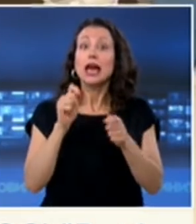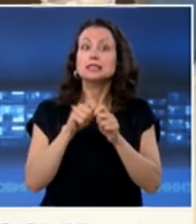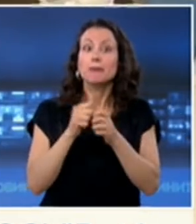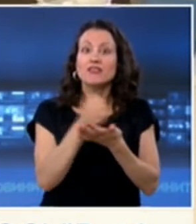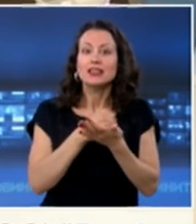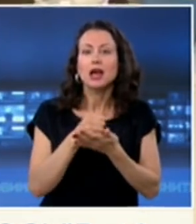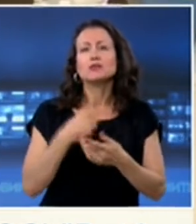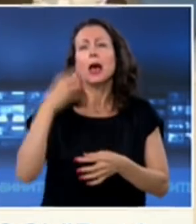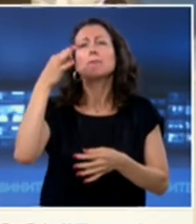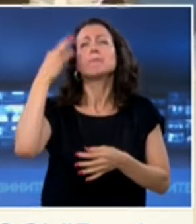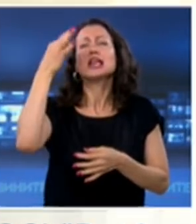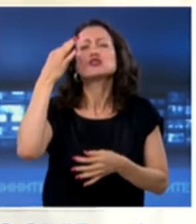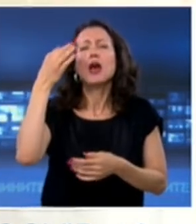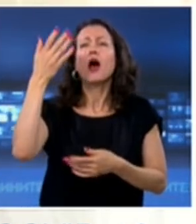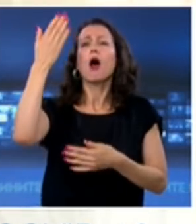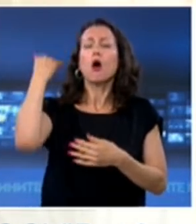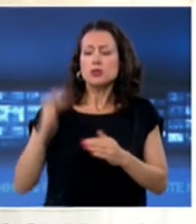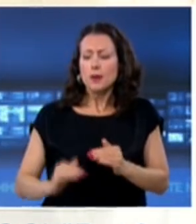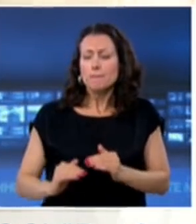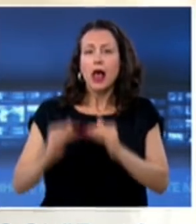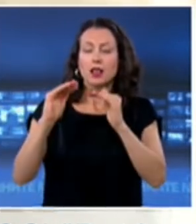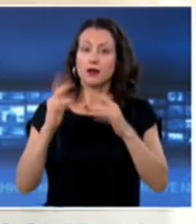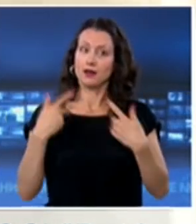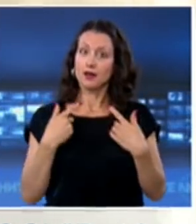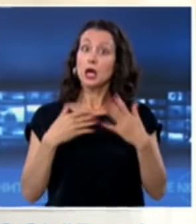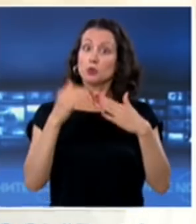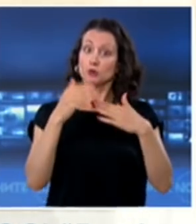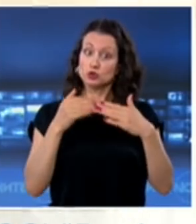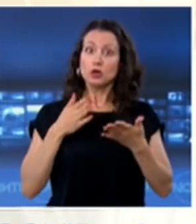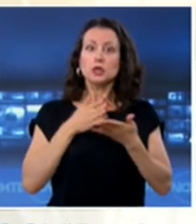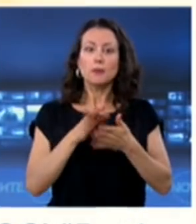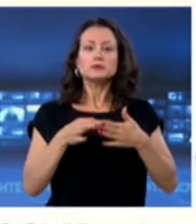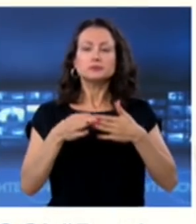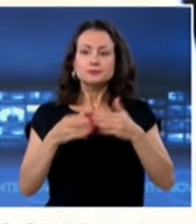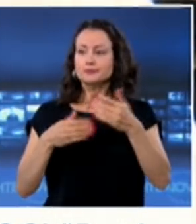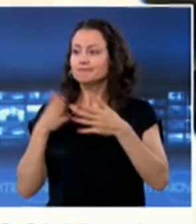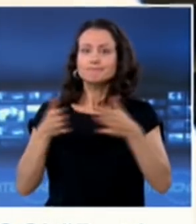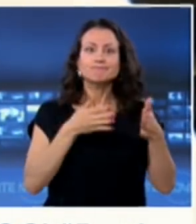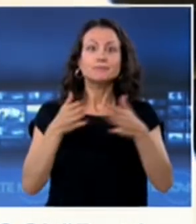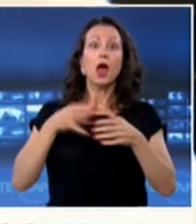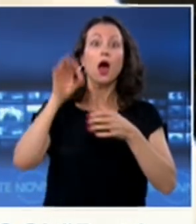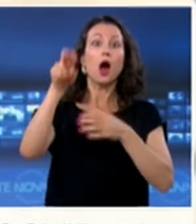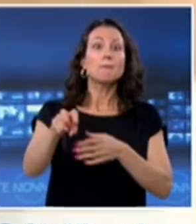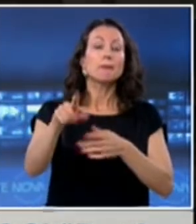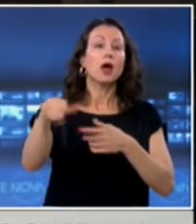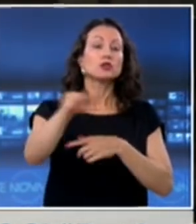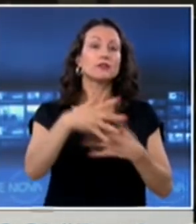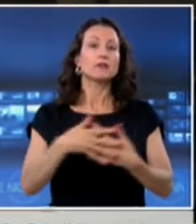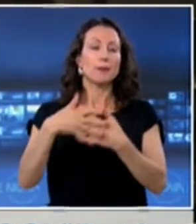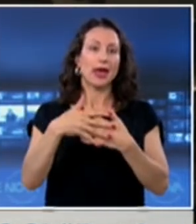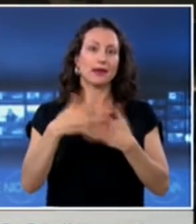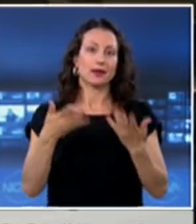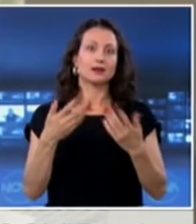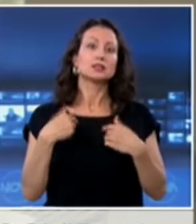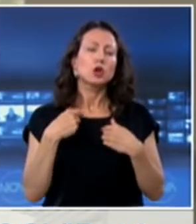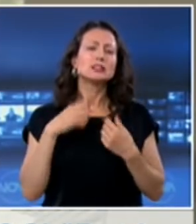начало. Професионалният му път обаче го води в Съединените щати. През цялата си кариера се бори срещу най-коварните заболявания – ТОРС,